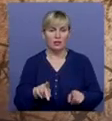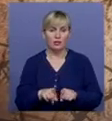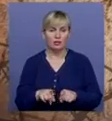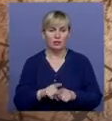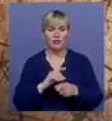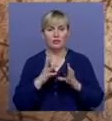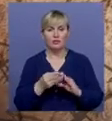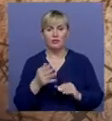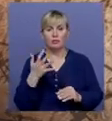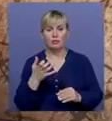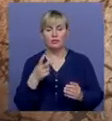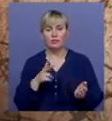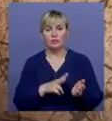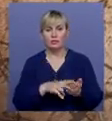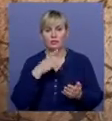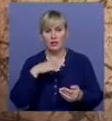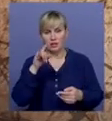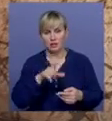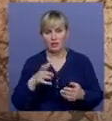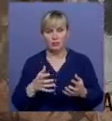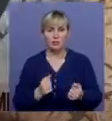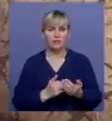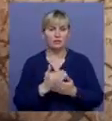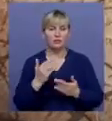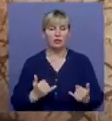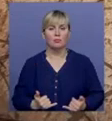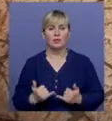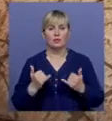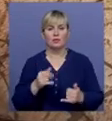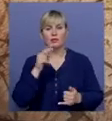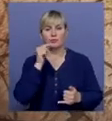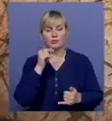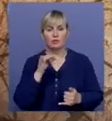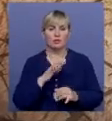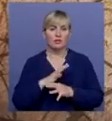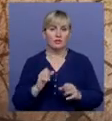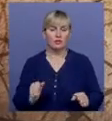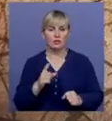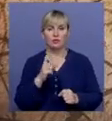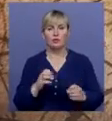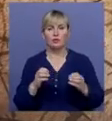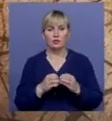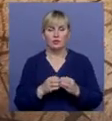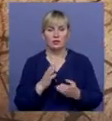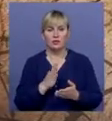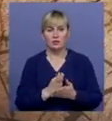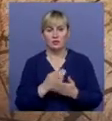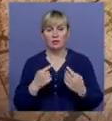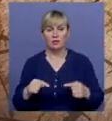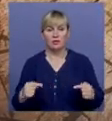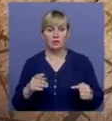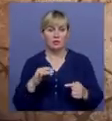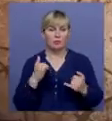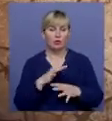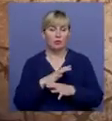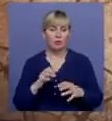Всего 528 казахстанцев получили высокое признание мужества и отваги. 110 имеют ордена славы. Теперь о